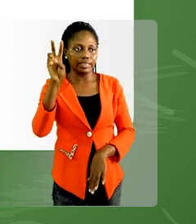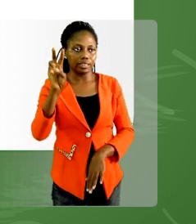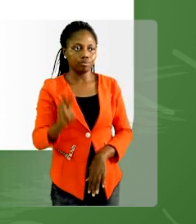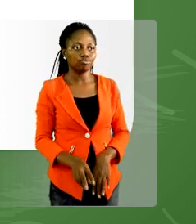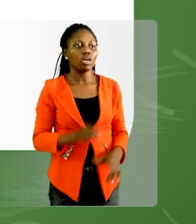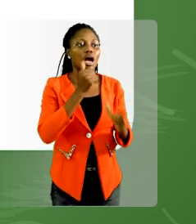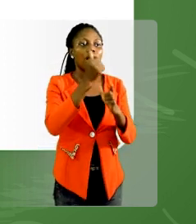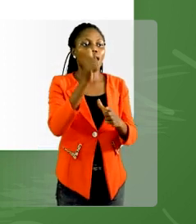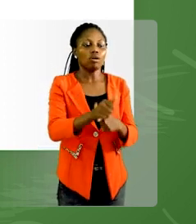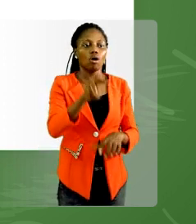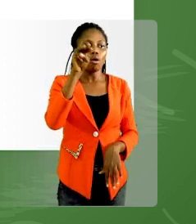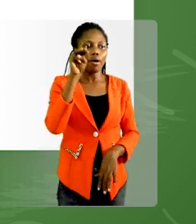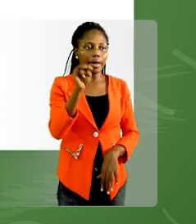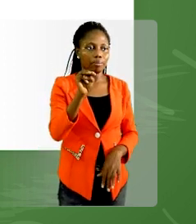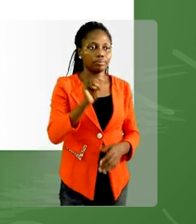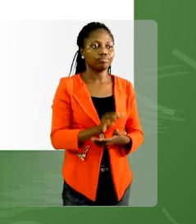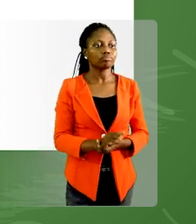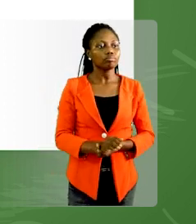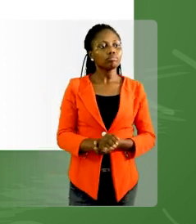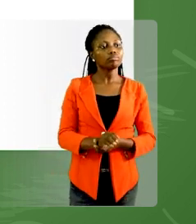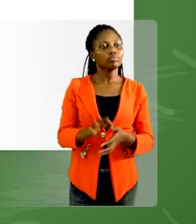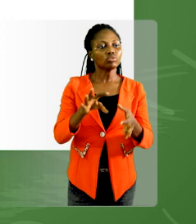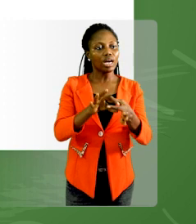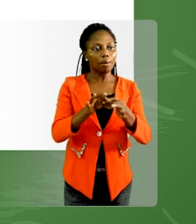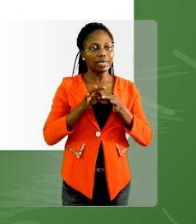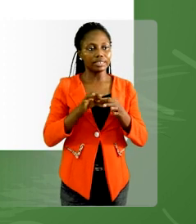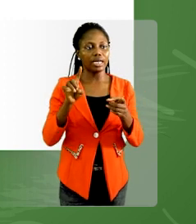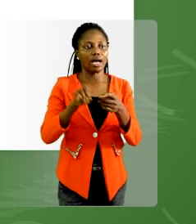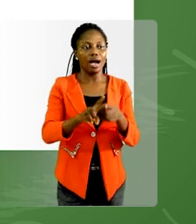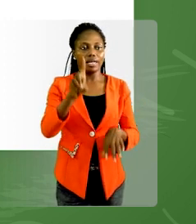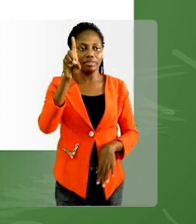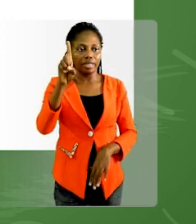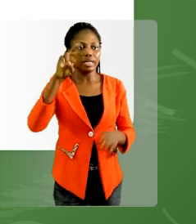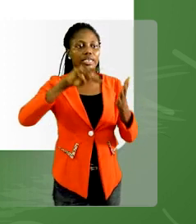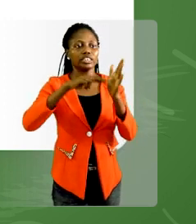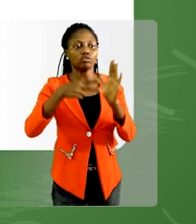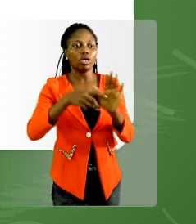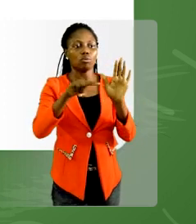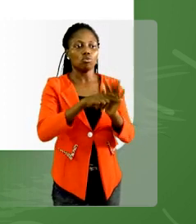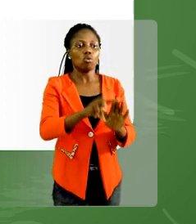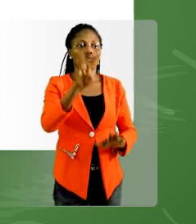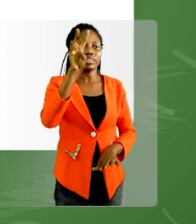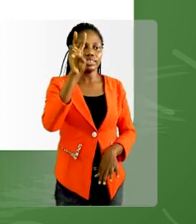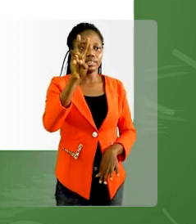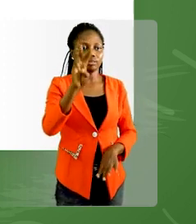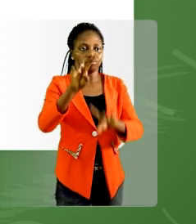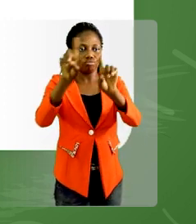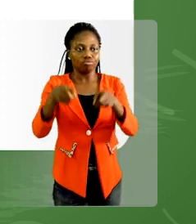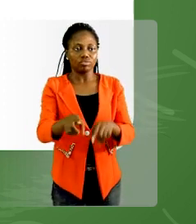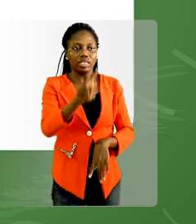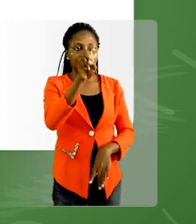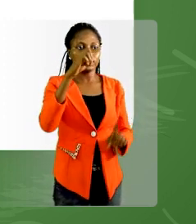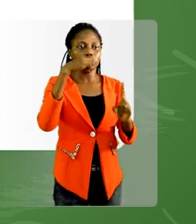est égal à 0. On fait cela de la même manière que précédemment. Donc, après les différents